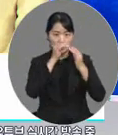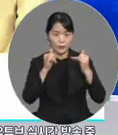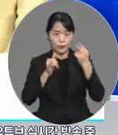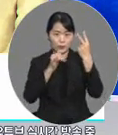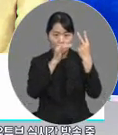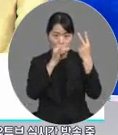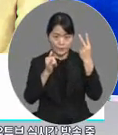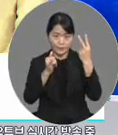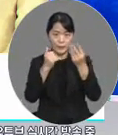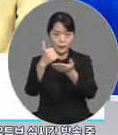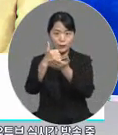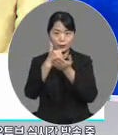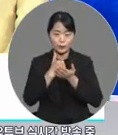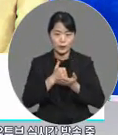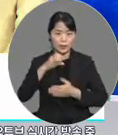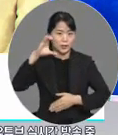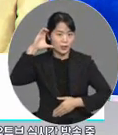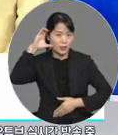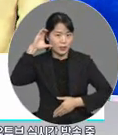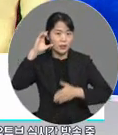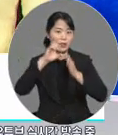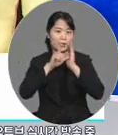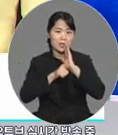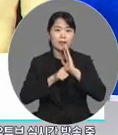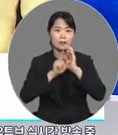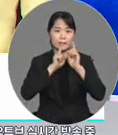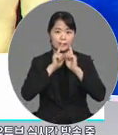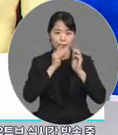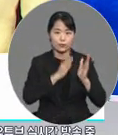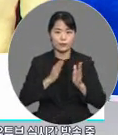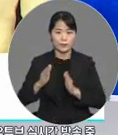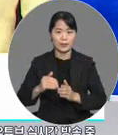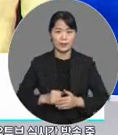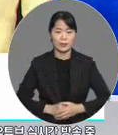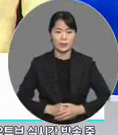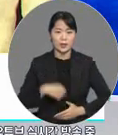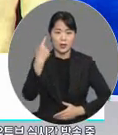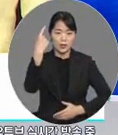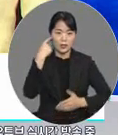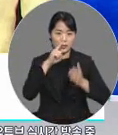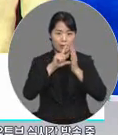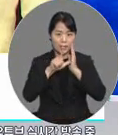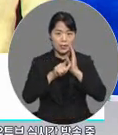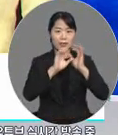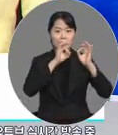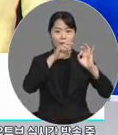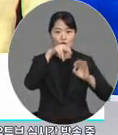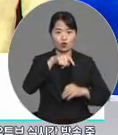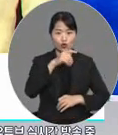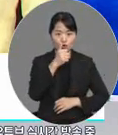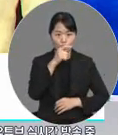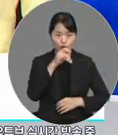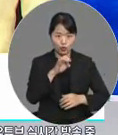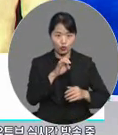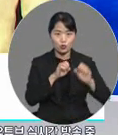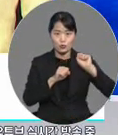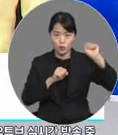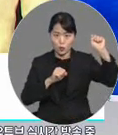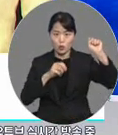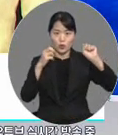시간 마련했습니다. 자, 어제 이름 가나다 순으로 김주홍 후보 만나봤고요. 오늘은 천창수